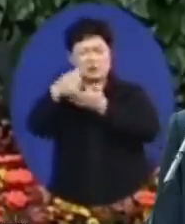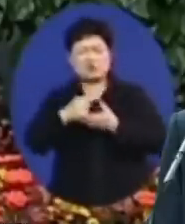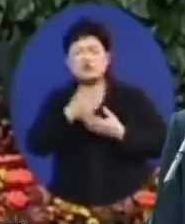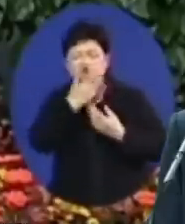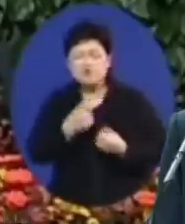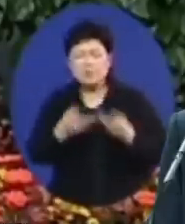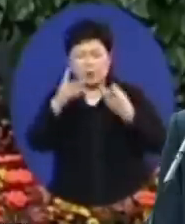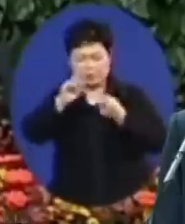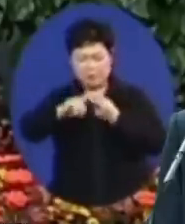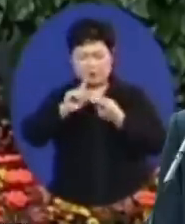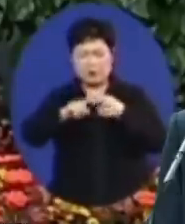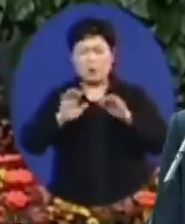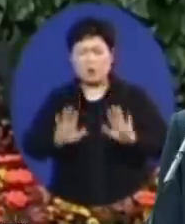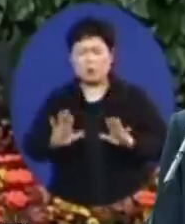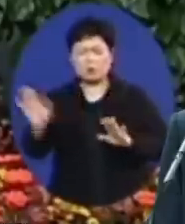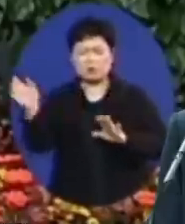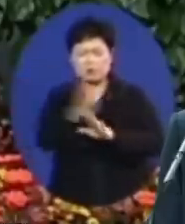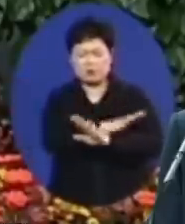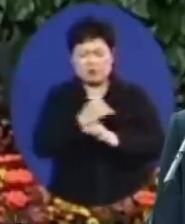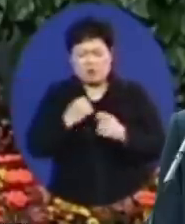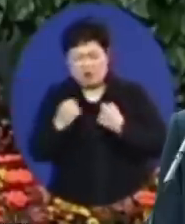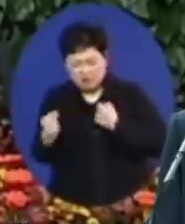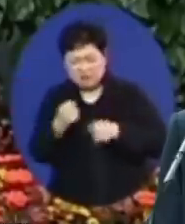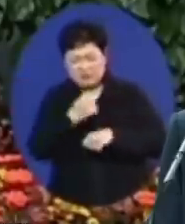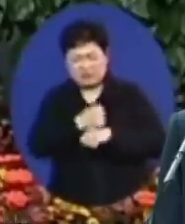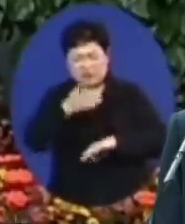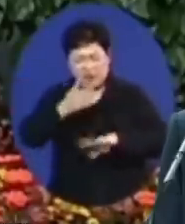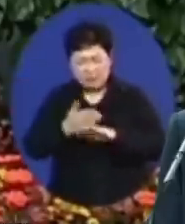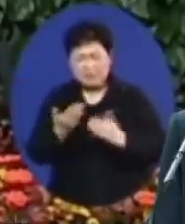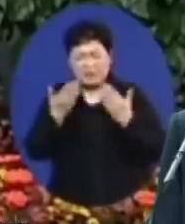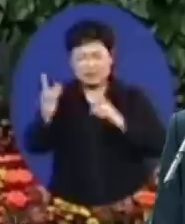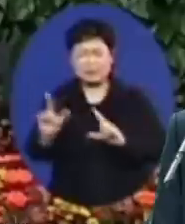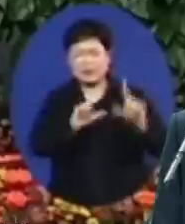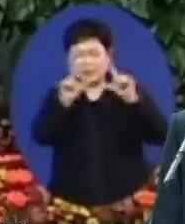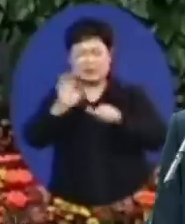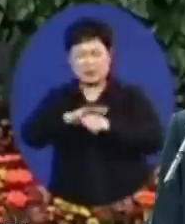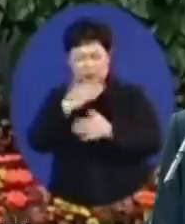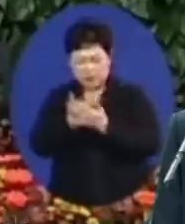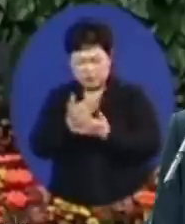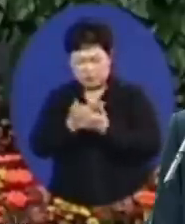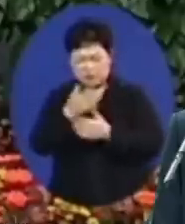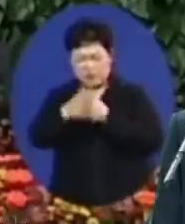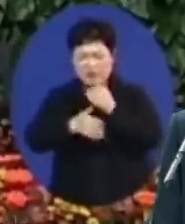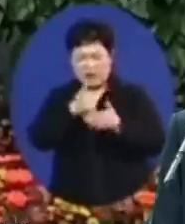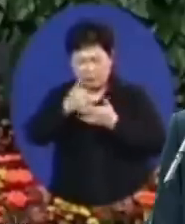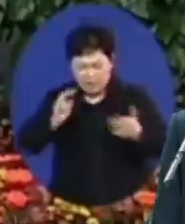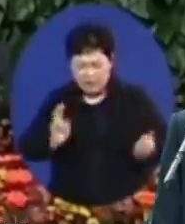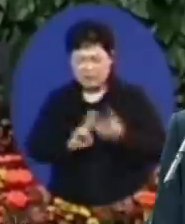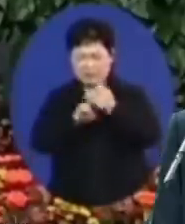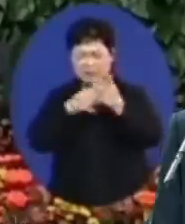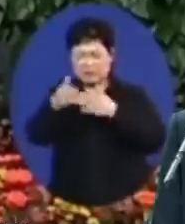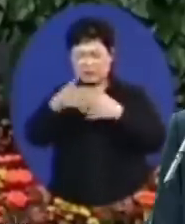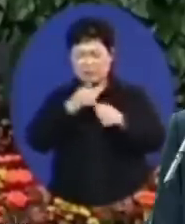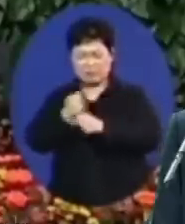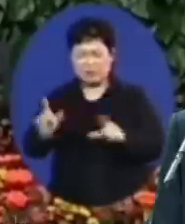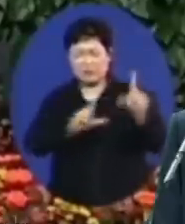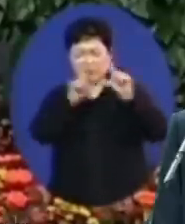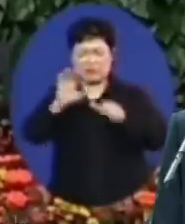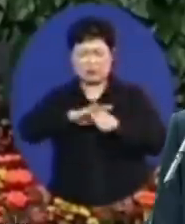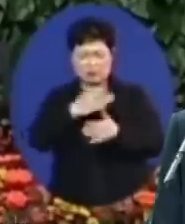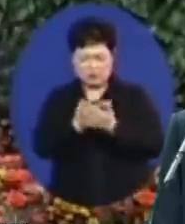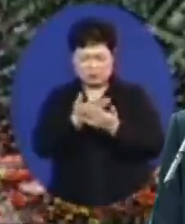따라 오늘부터 억지로라도 감사하며 살게 도와주시옵소서. 하나님의 기적을 체험하고 살게